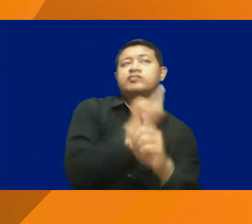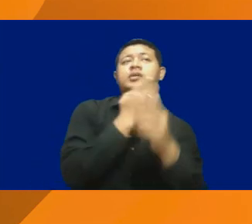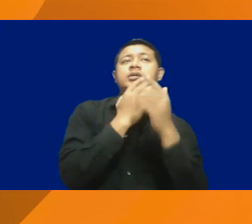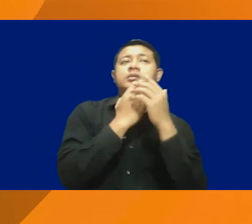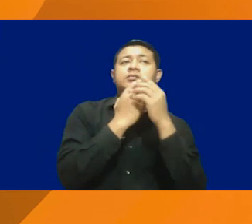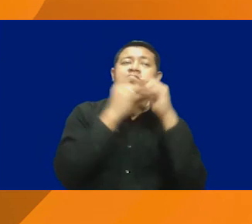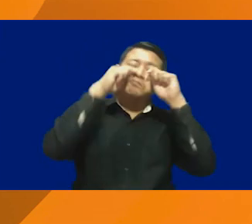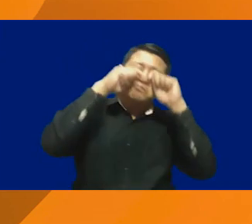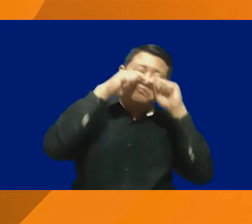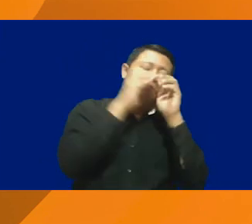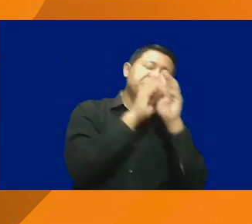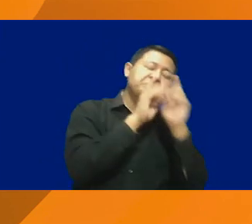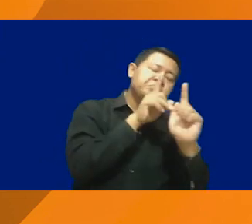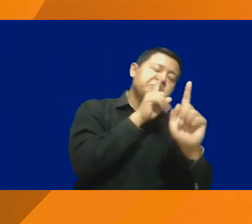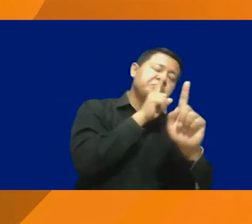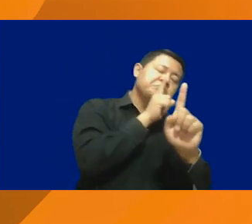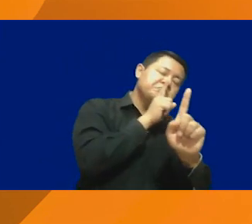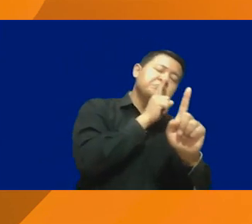Dia menangis, dia menyendiri.